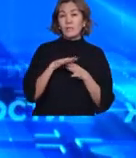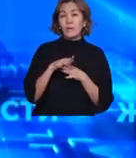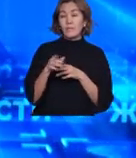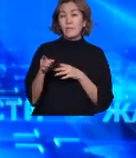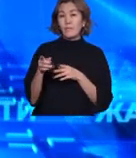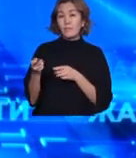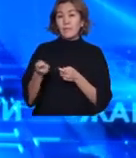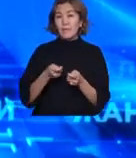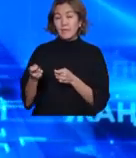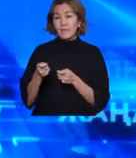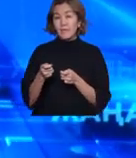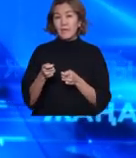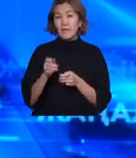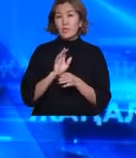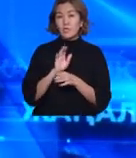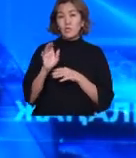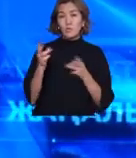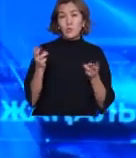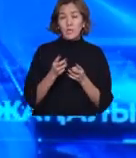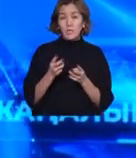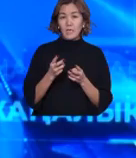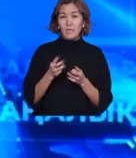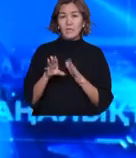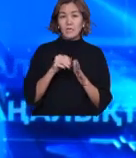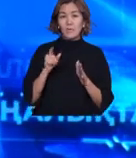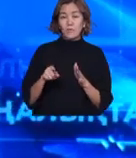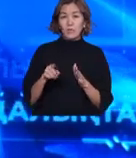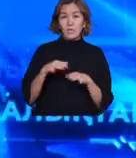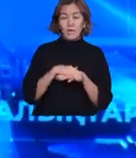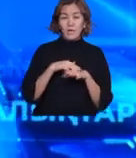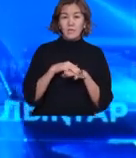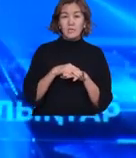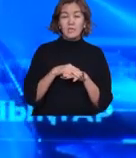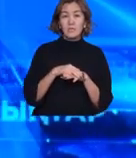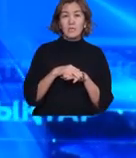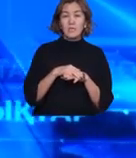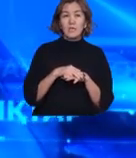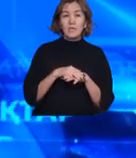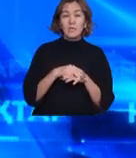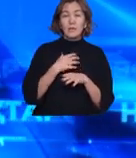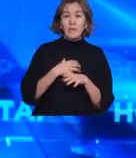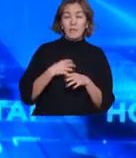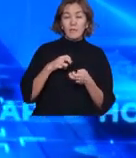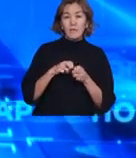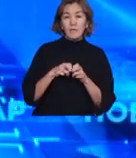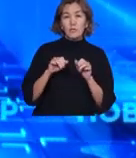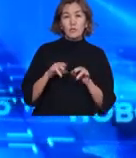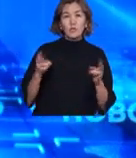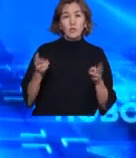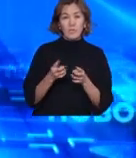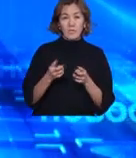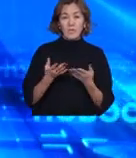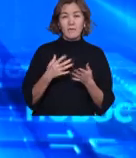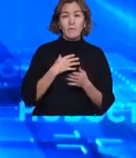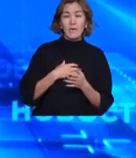тікелей жеткізетін қауым. Бір сөзбен айтсақ, депутат болу халықтың үні болу деген сөз деп атап өтті. Форумда мәслихаттардың жұмысына және